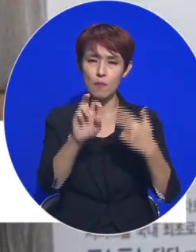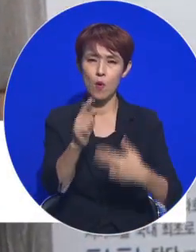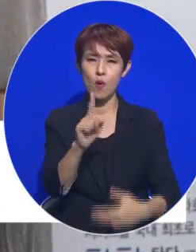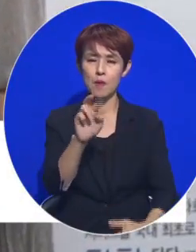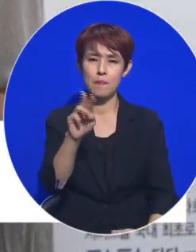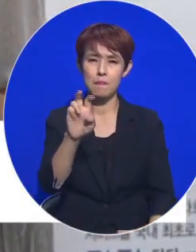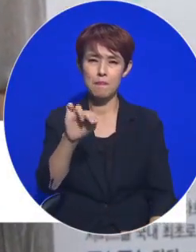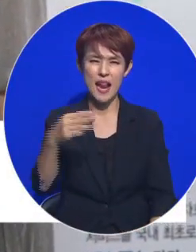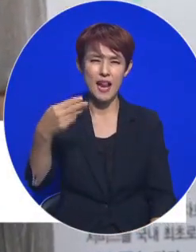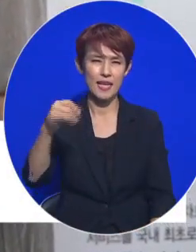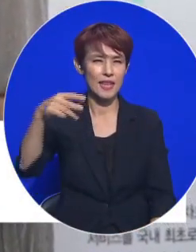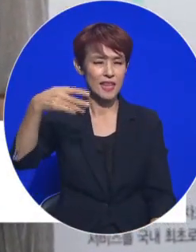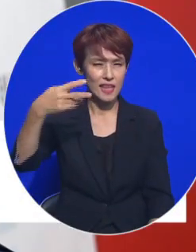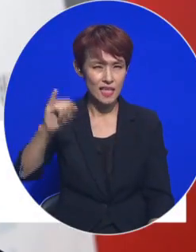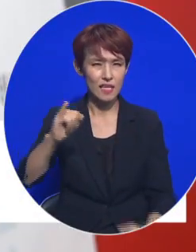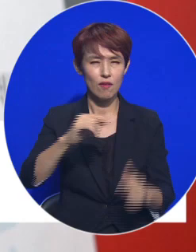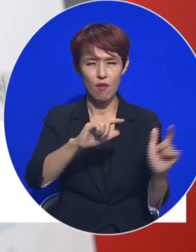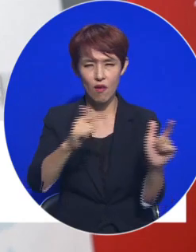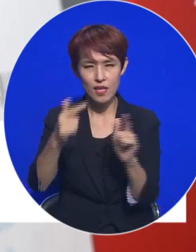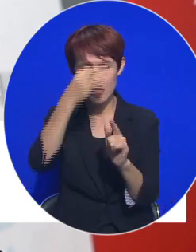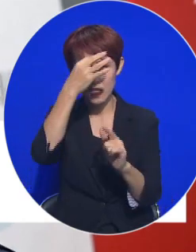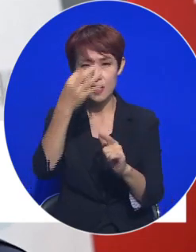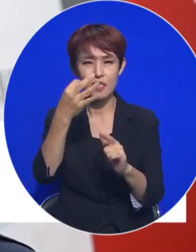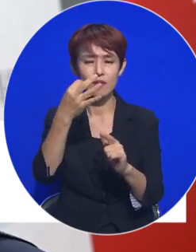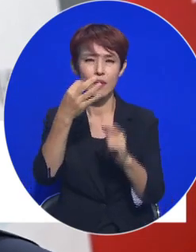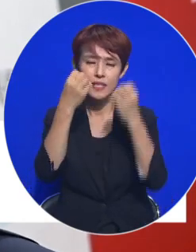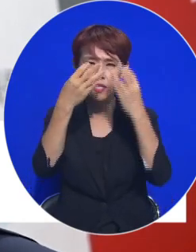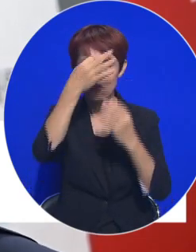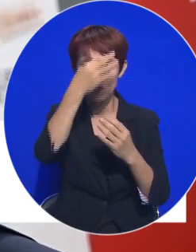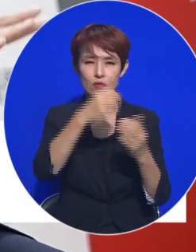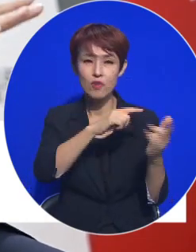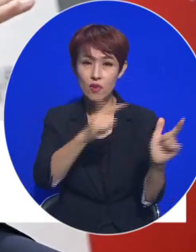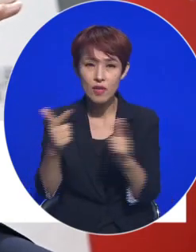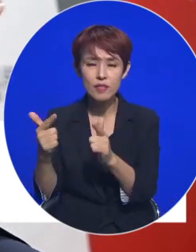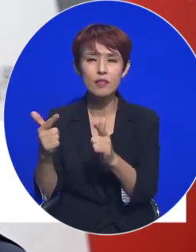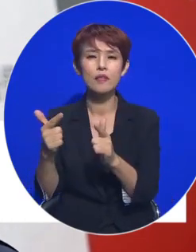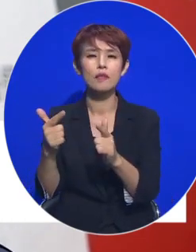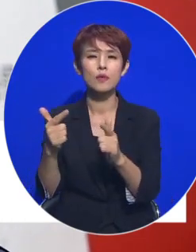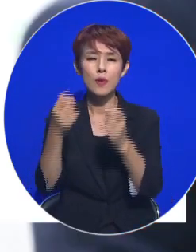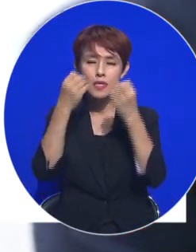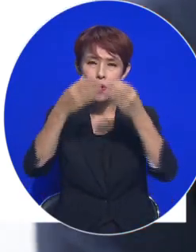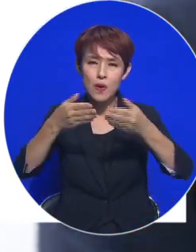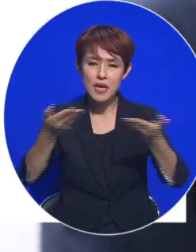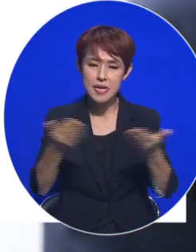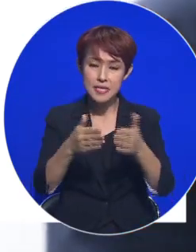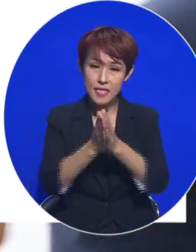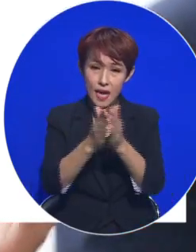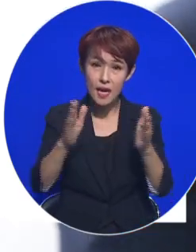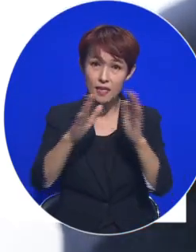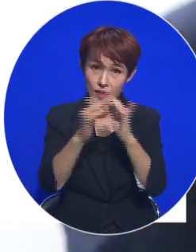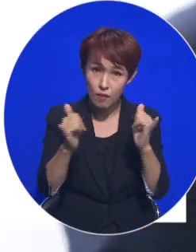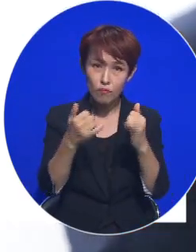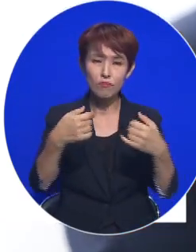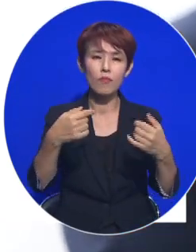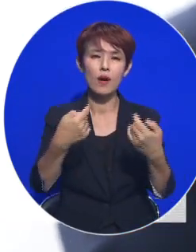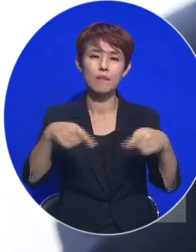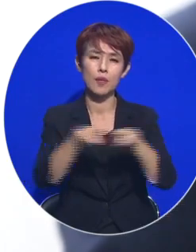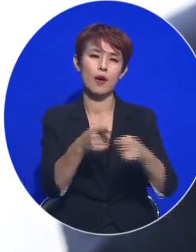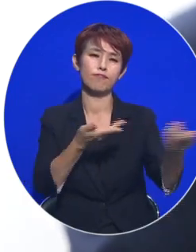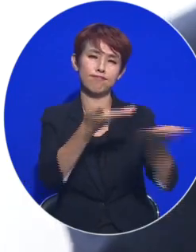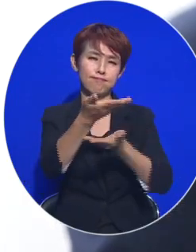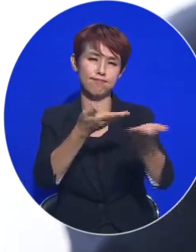스마트 건설 등 다양한 신기술 분야의 스타트업 대표와 예비 창업가 등 청년 세대와의 소통의 자리도 넓혀나가고